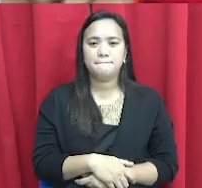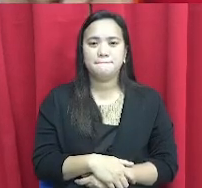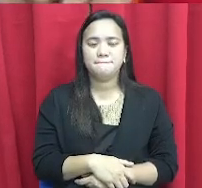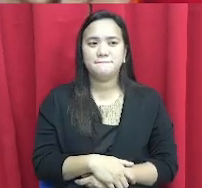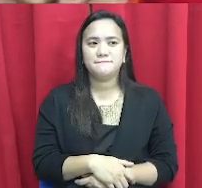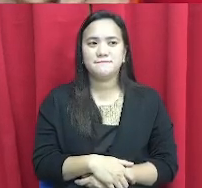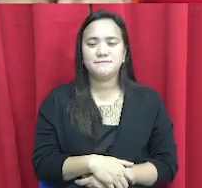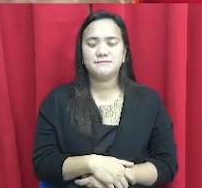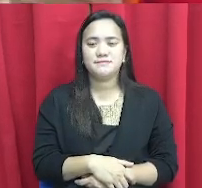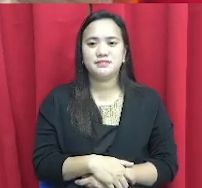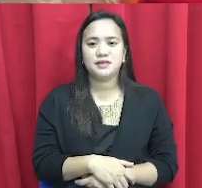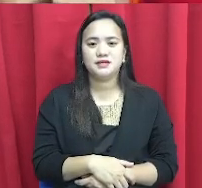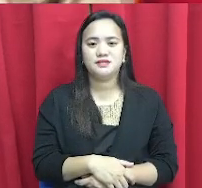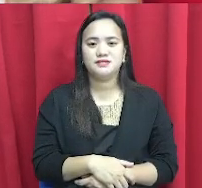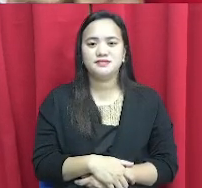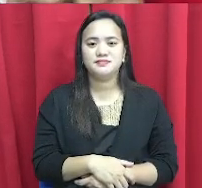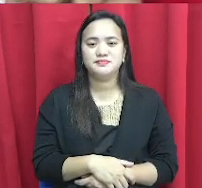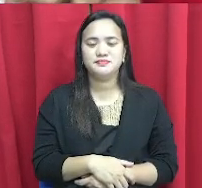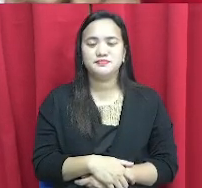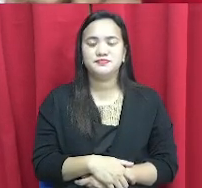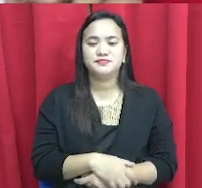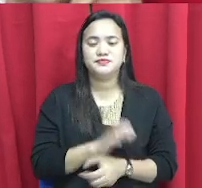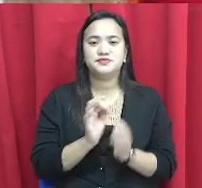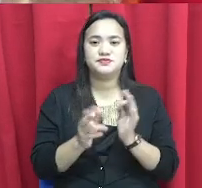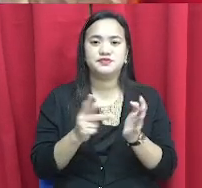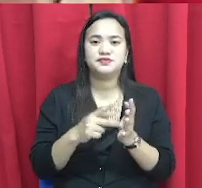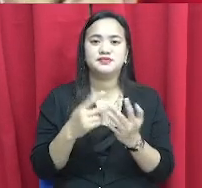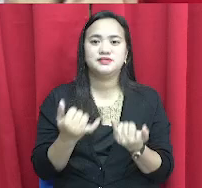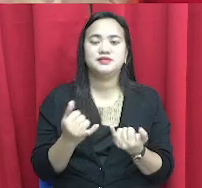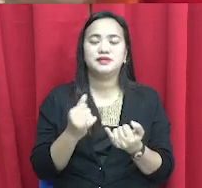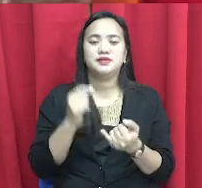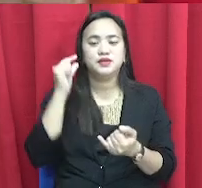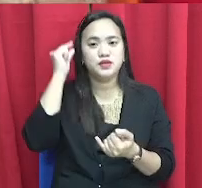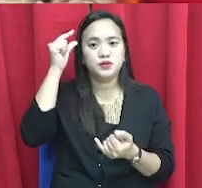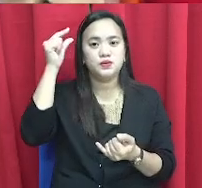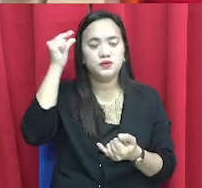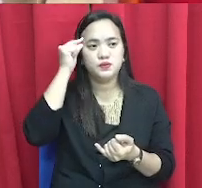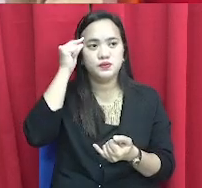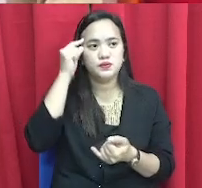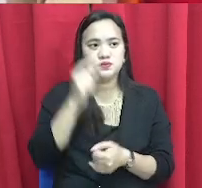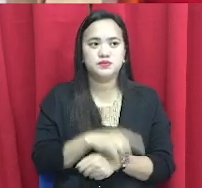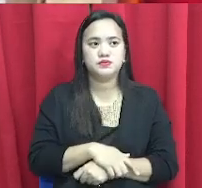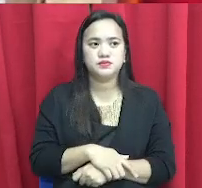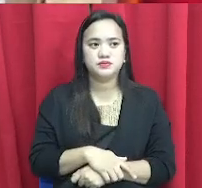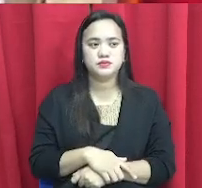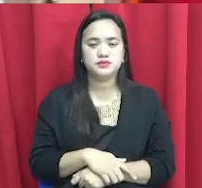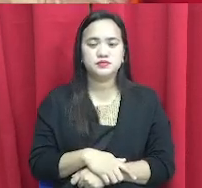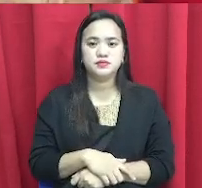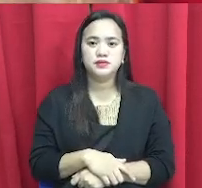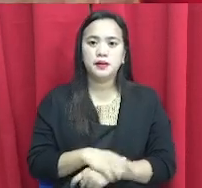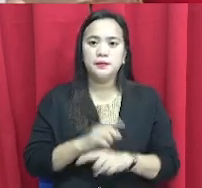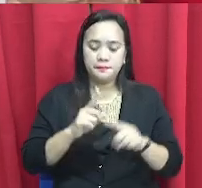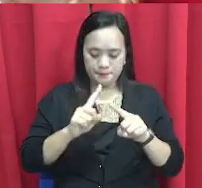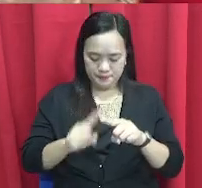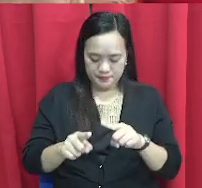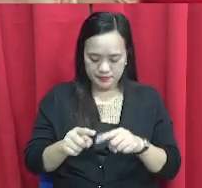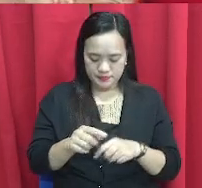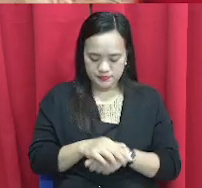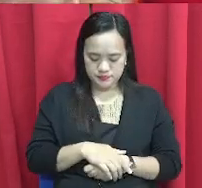ay p nagsundalo ako ng gobyerno maging sundalo din ako Panginoon Bakit Kristiyano ako eh pero hindi ko po